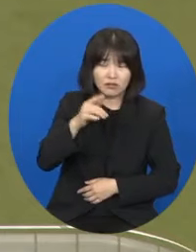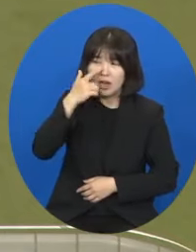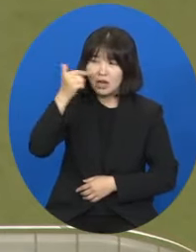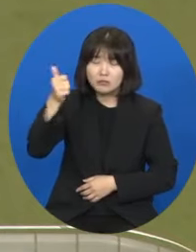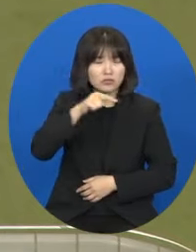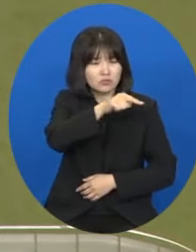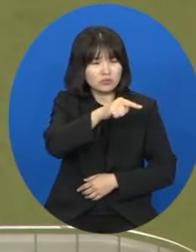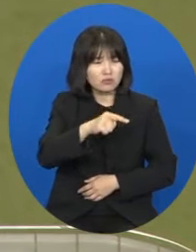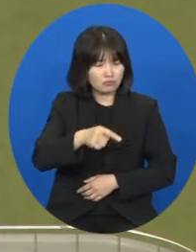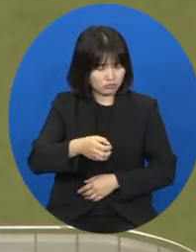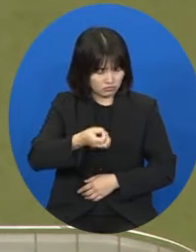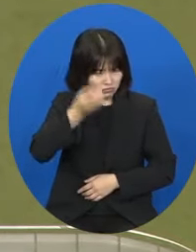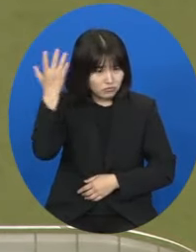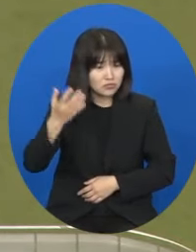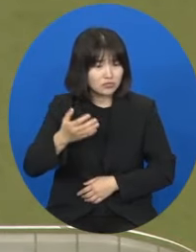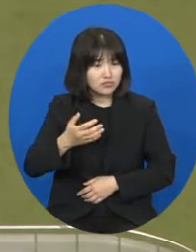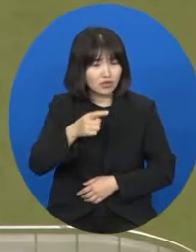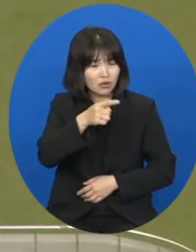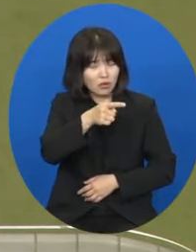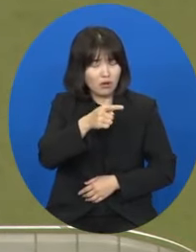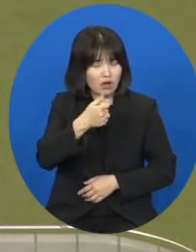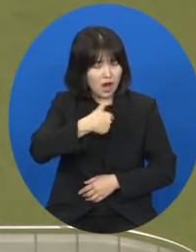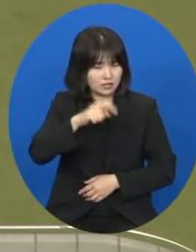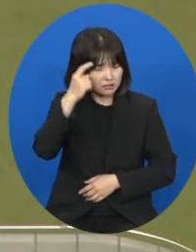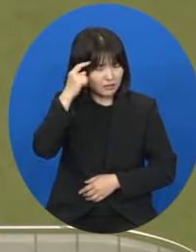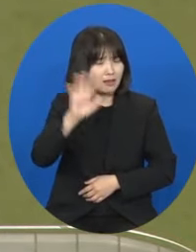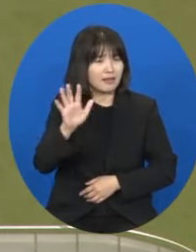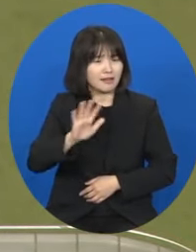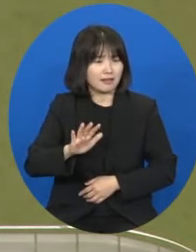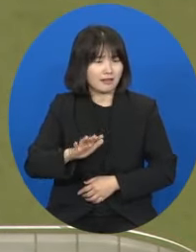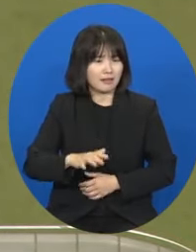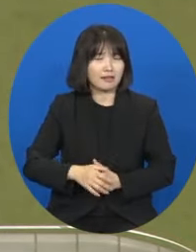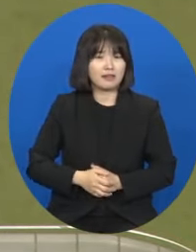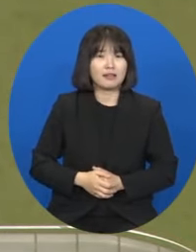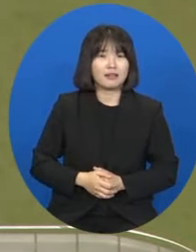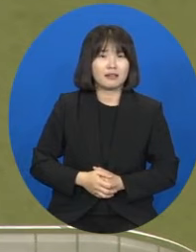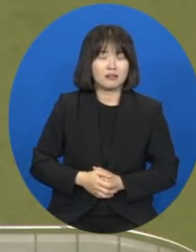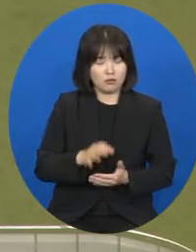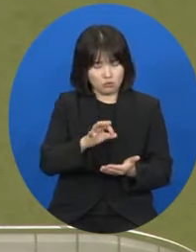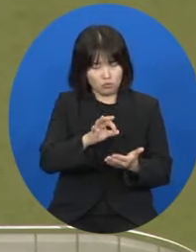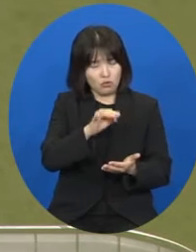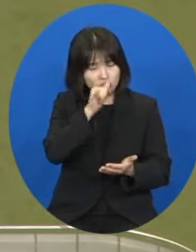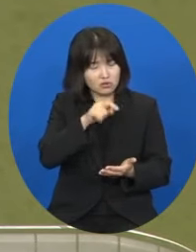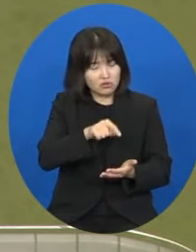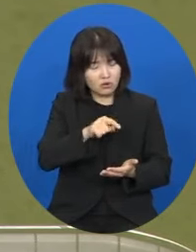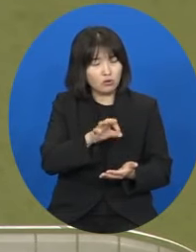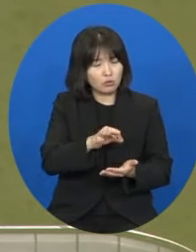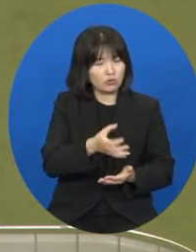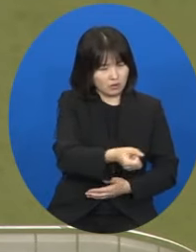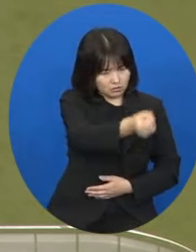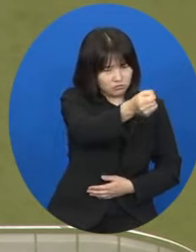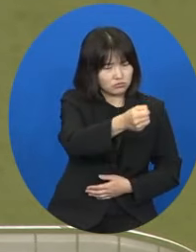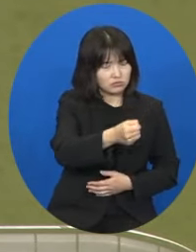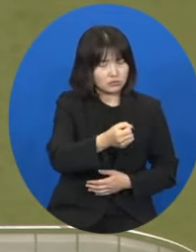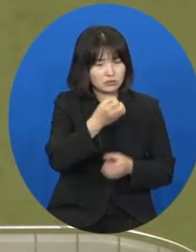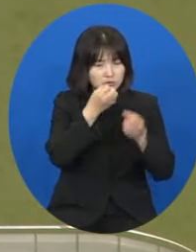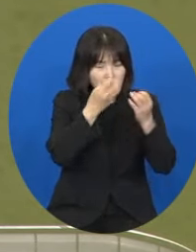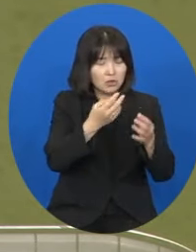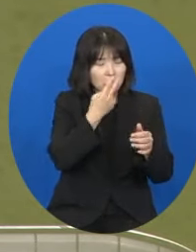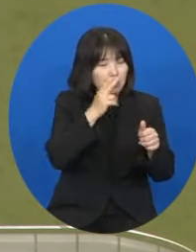아버지도 너를 잊었어. 더 이상 너를 아들로 보지 않아. 그러니까 자, 여기 돈 있어. 이 돈 가지고 다시 새로운 도전을